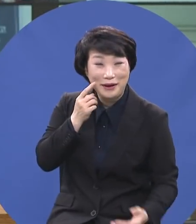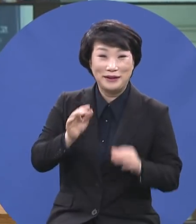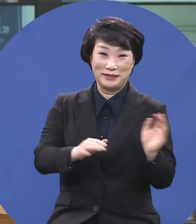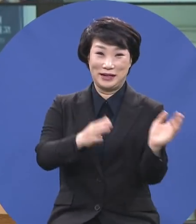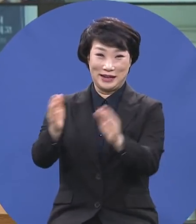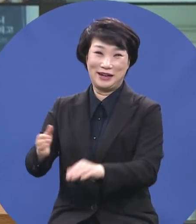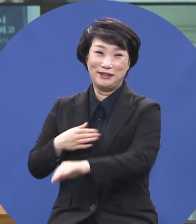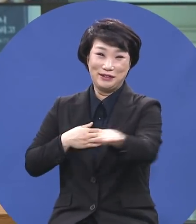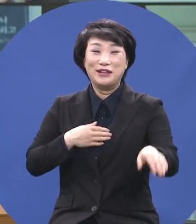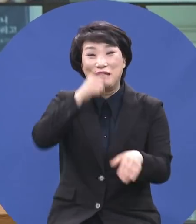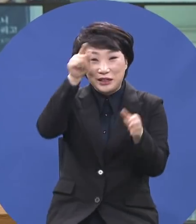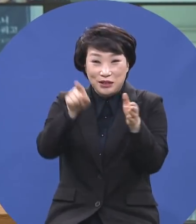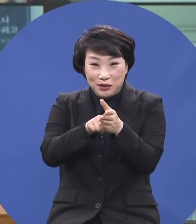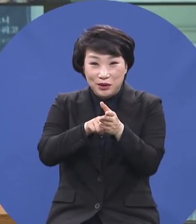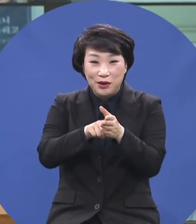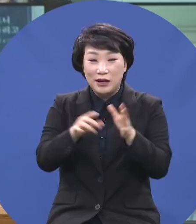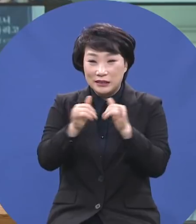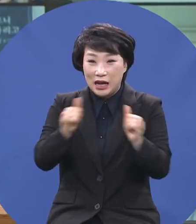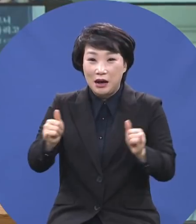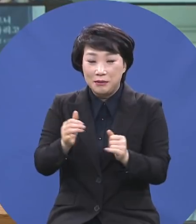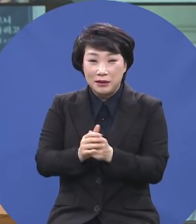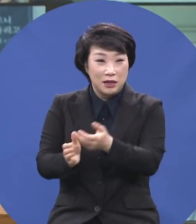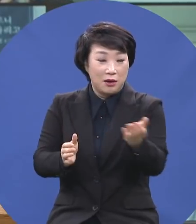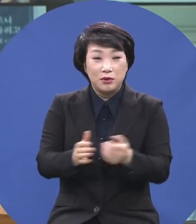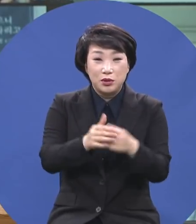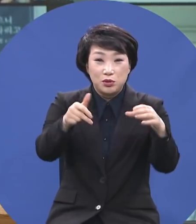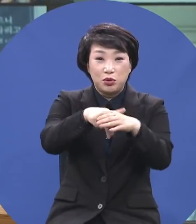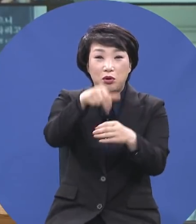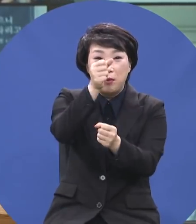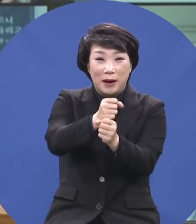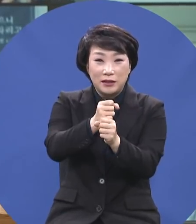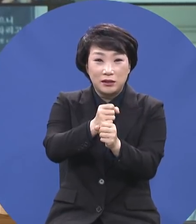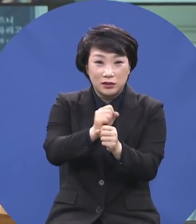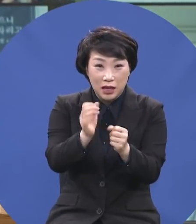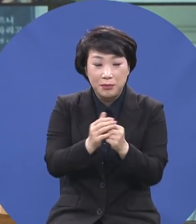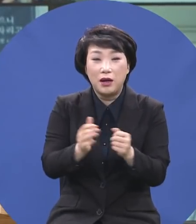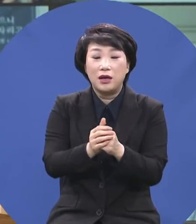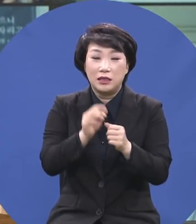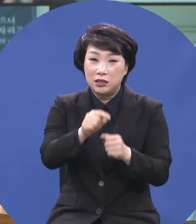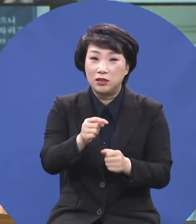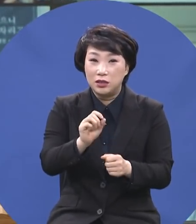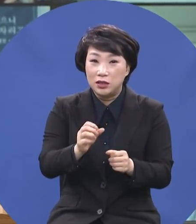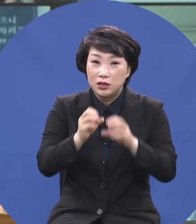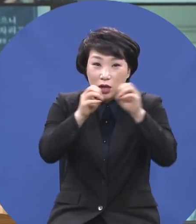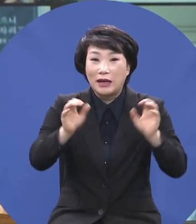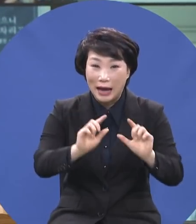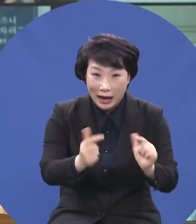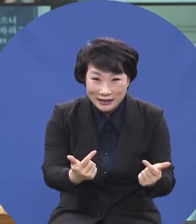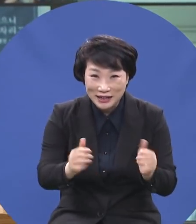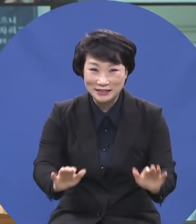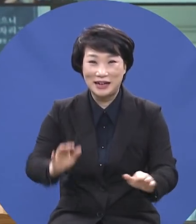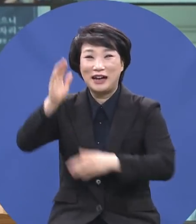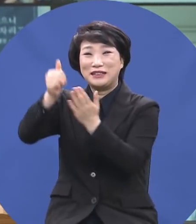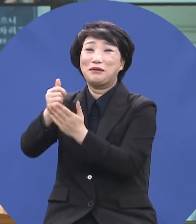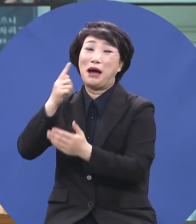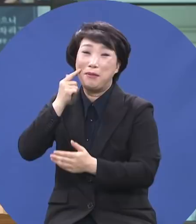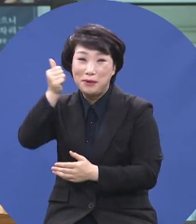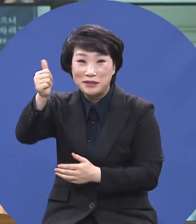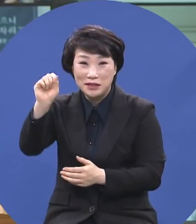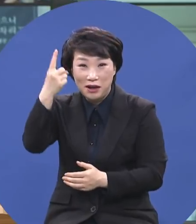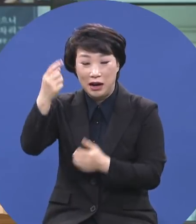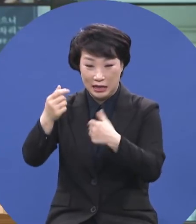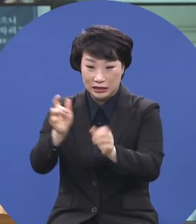기독교는 사람을 통해서 사람의 교리로 증거되는 것이 아니라 하나님 아버지를 통해서